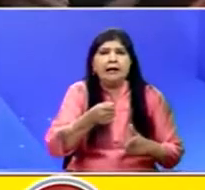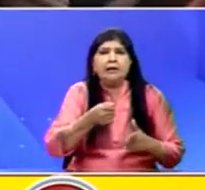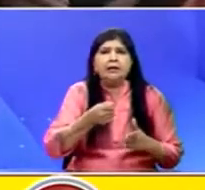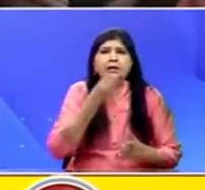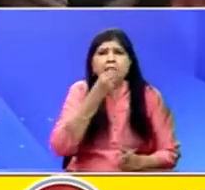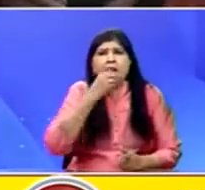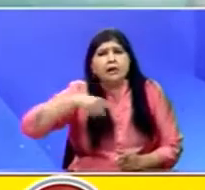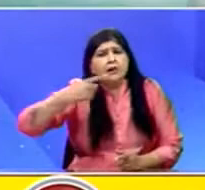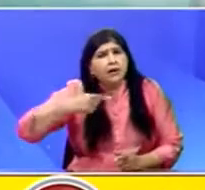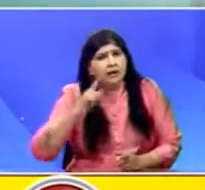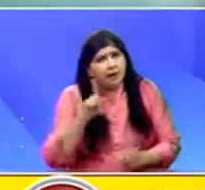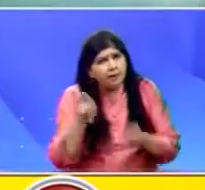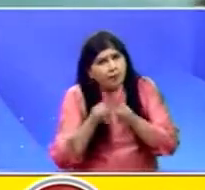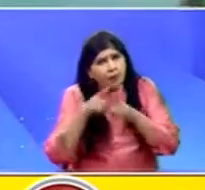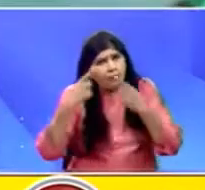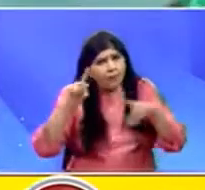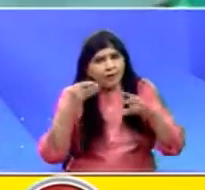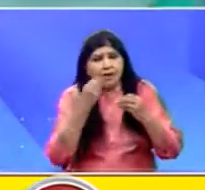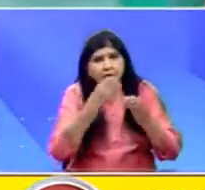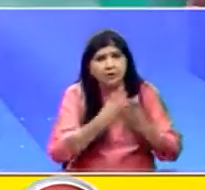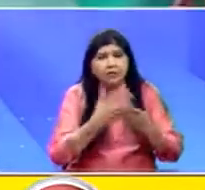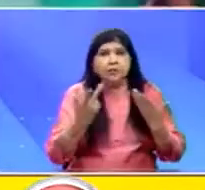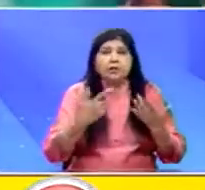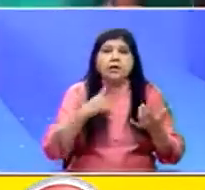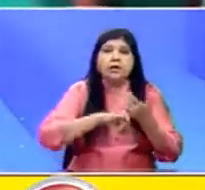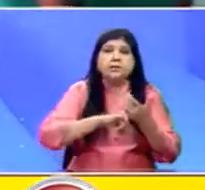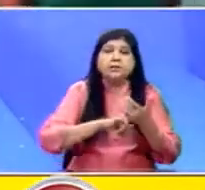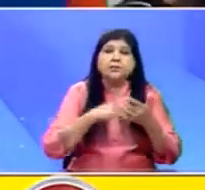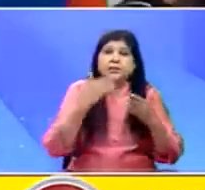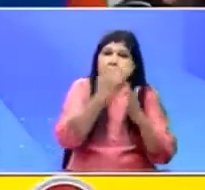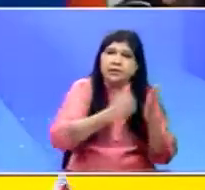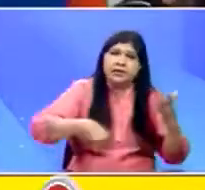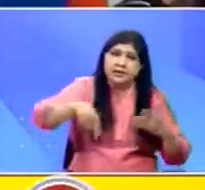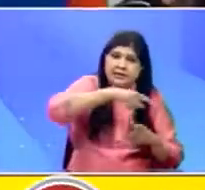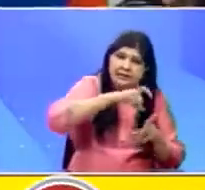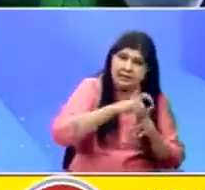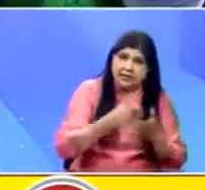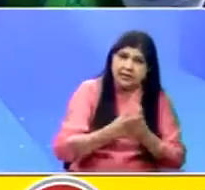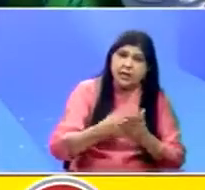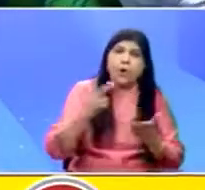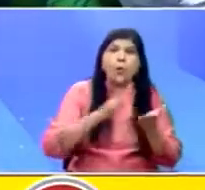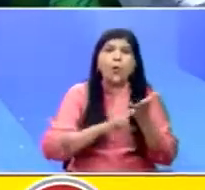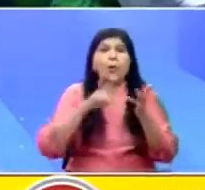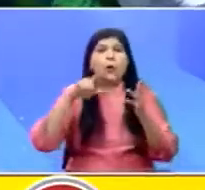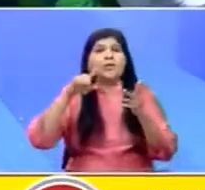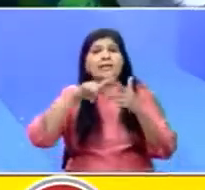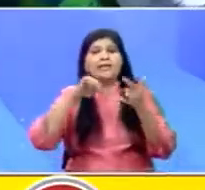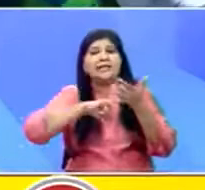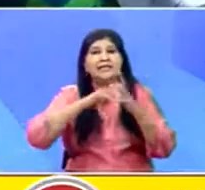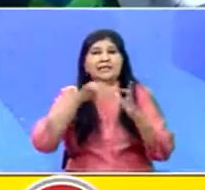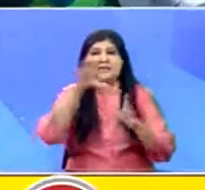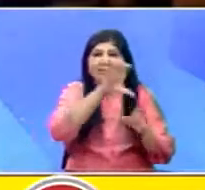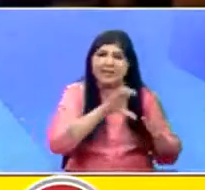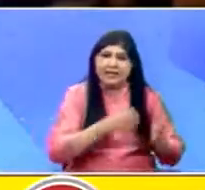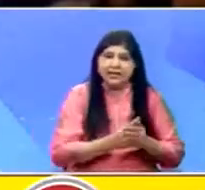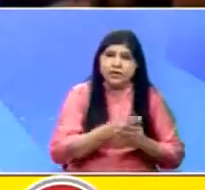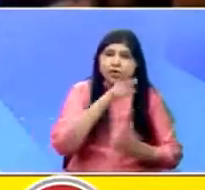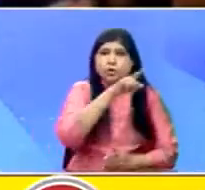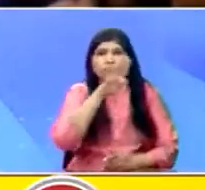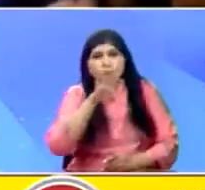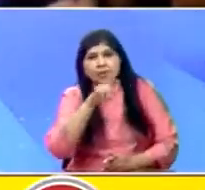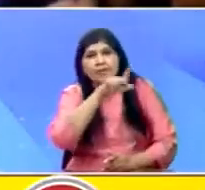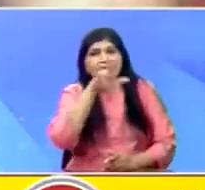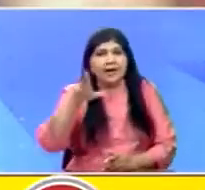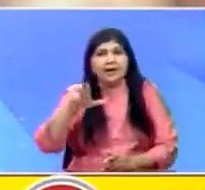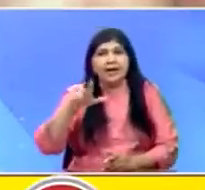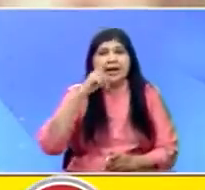है। सभी एस्पिरेशनल डिस्ट्रिक्ट्स और नॉर्थ ईस्ट के राज्यों में 14 से 18